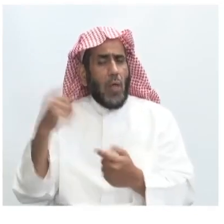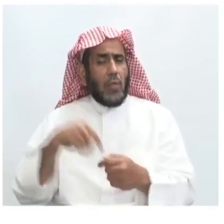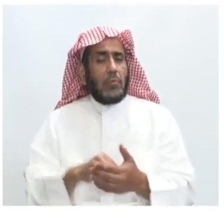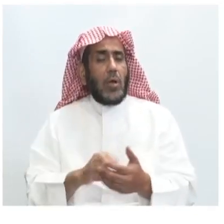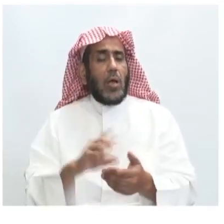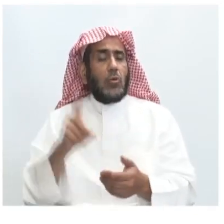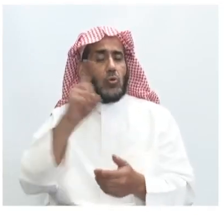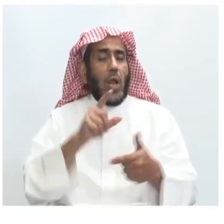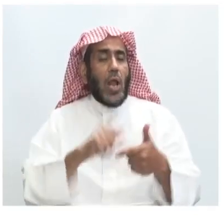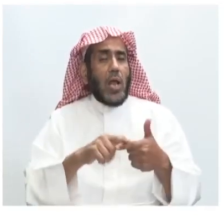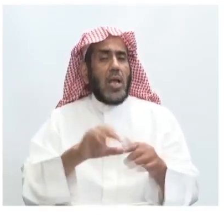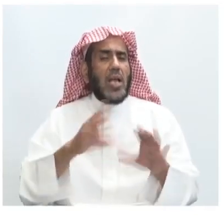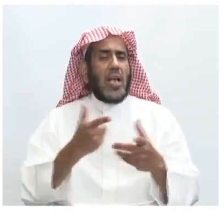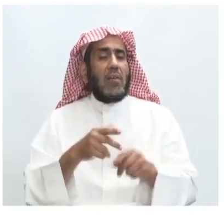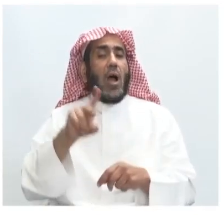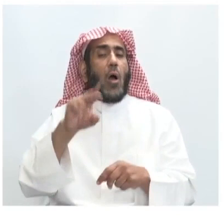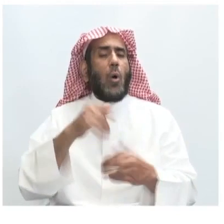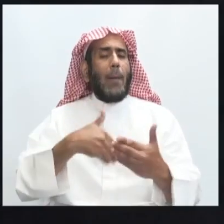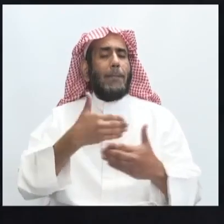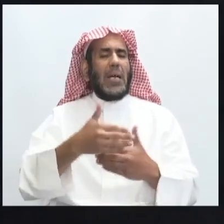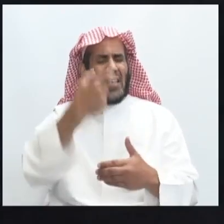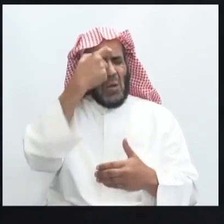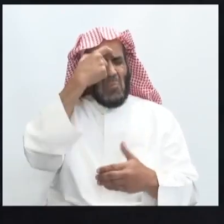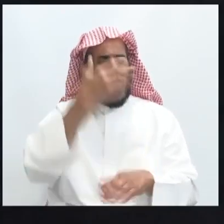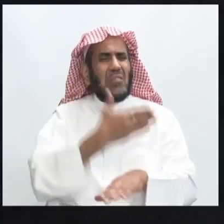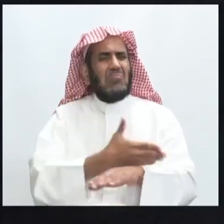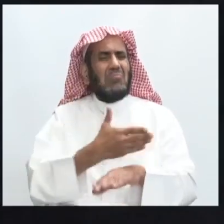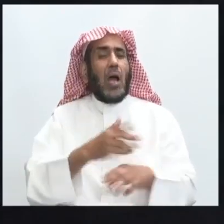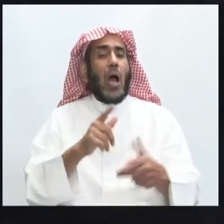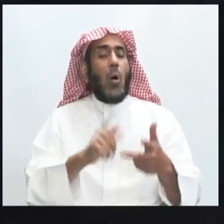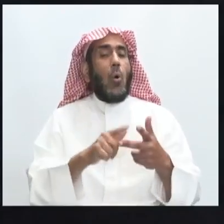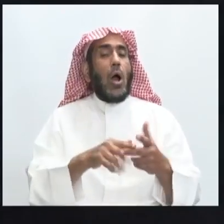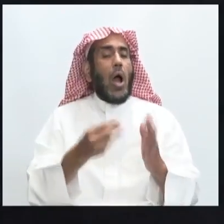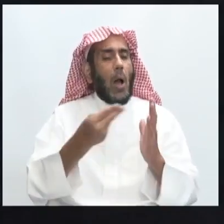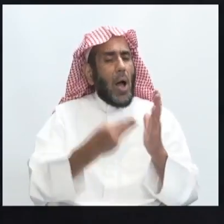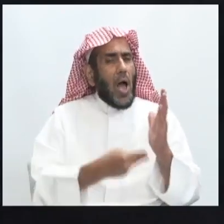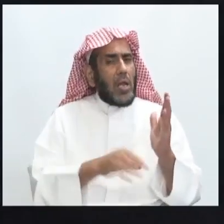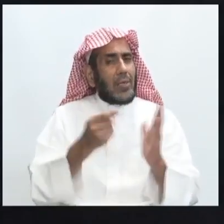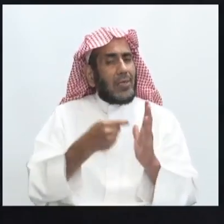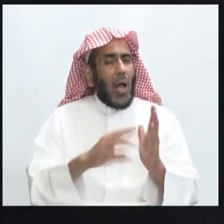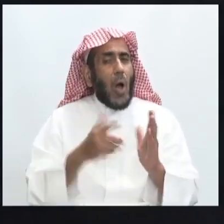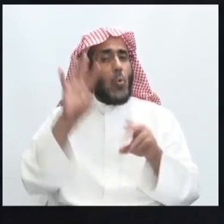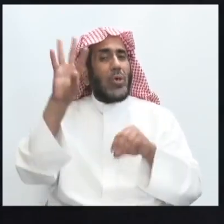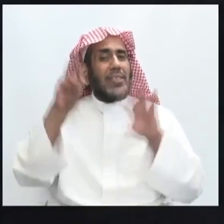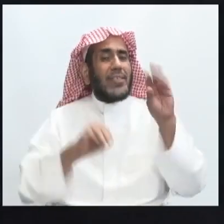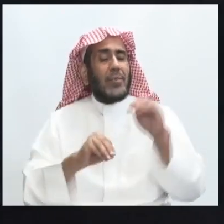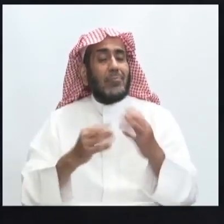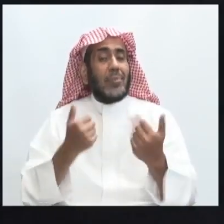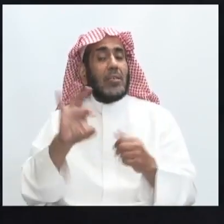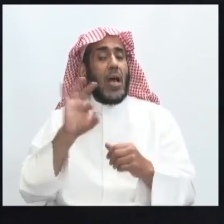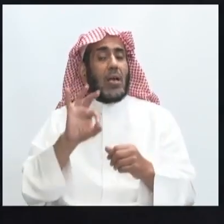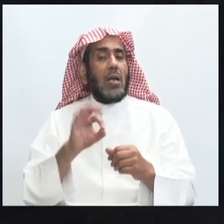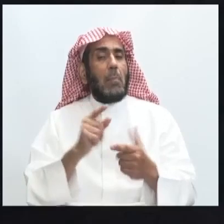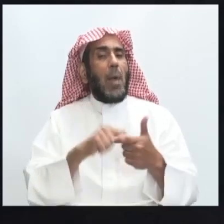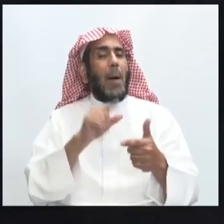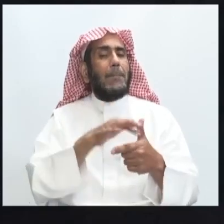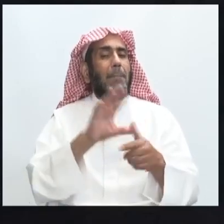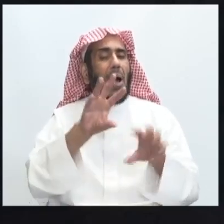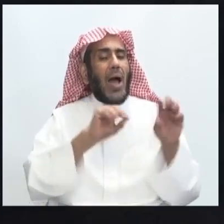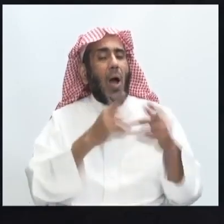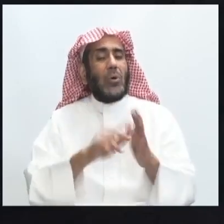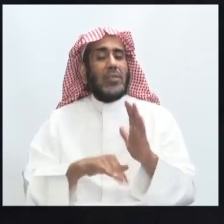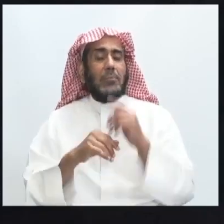سؤال اخر كيف اخوك بعد مرضه او مقاله كتبت او قصه يريد منك ان تختار اما مقاله ام